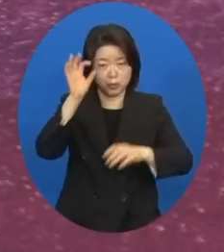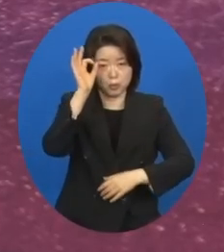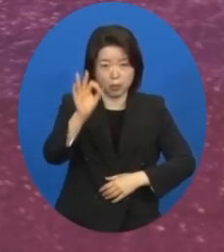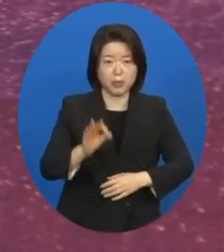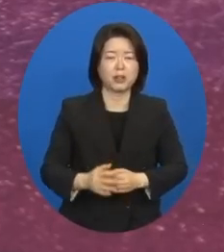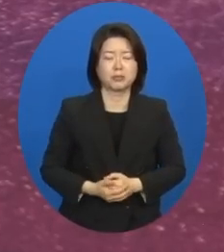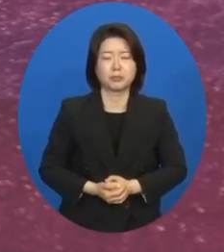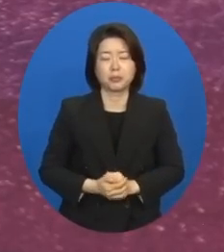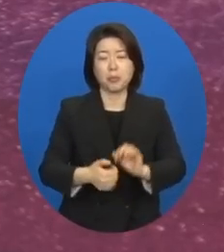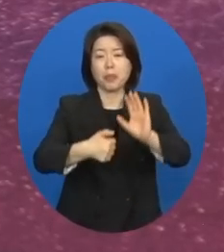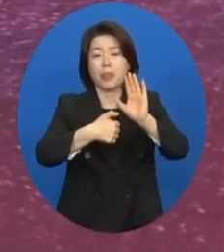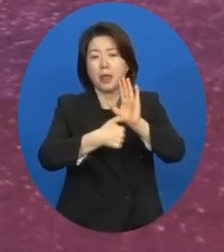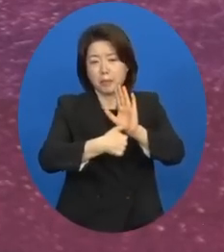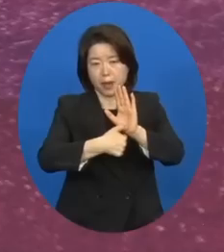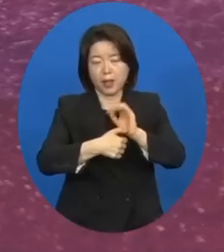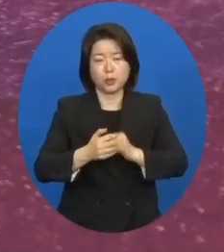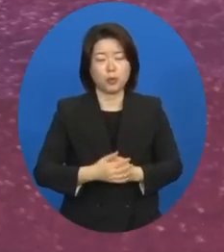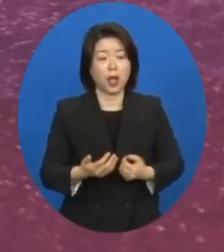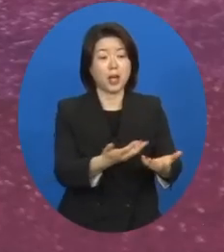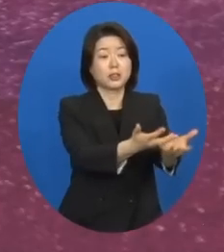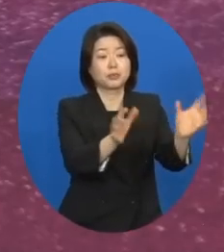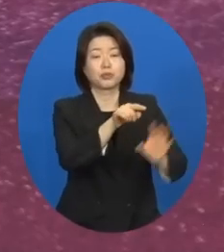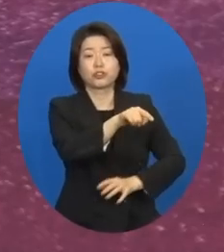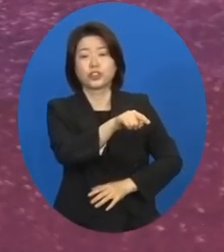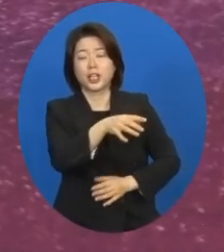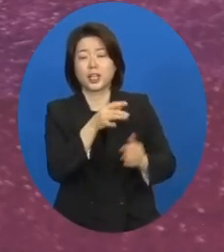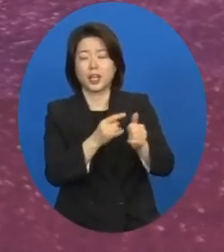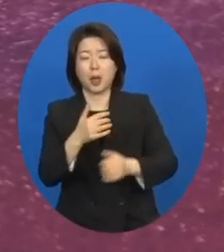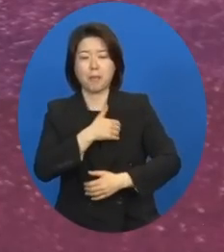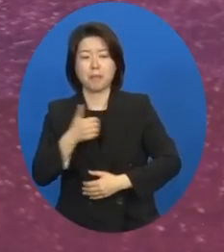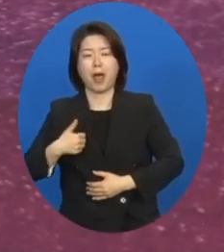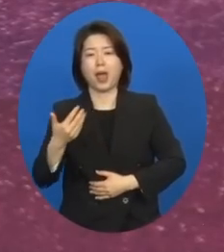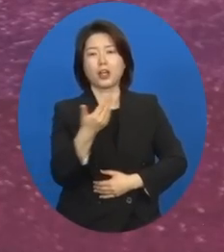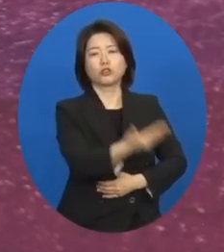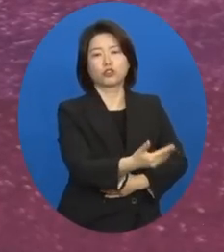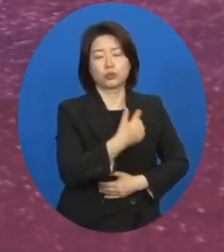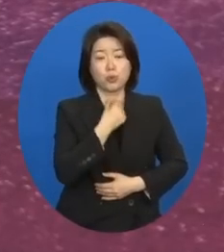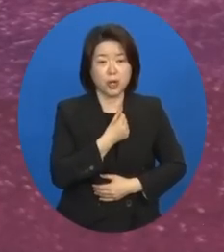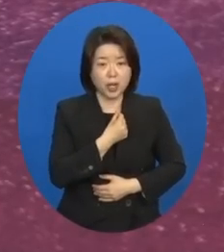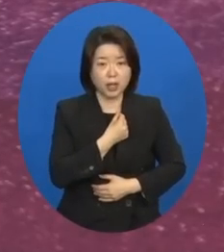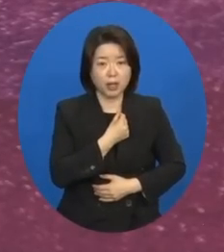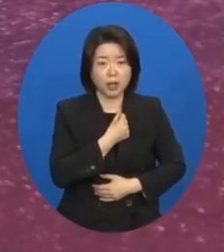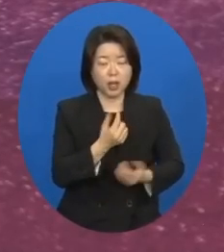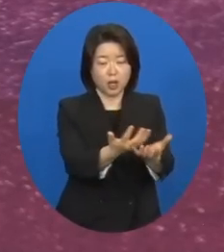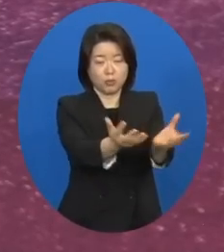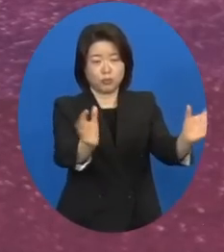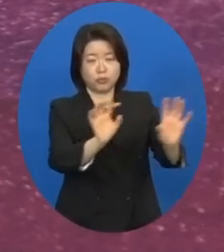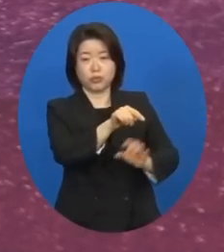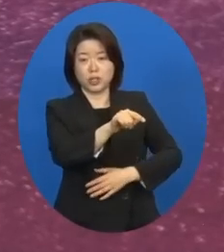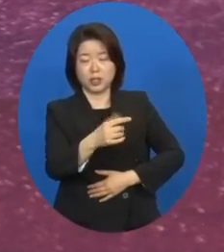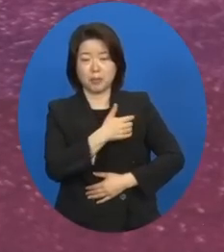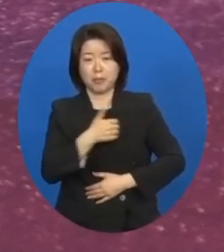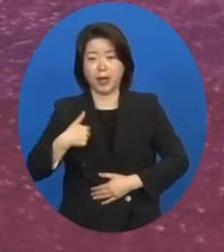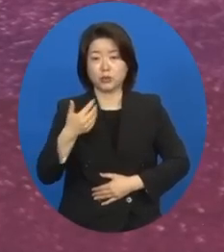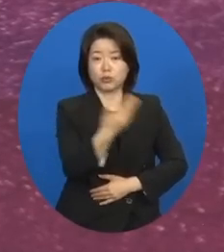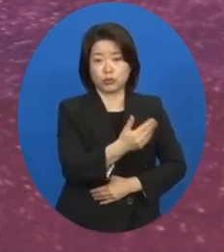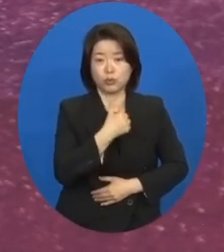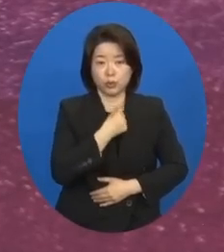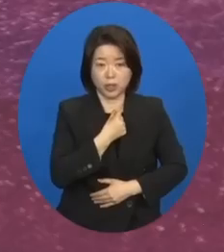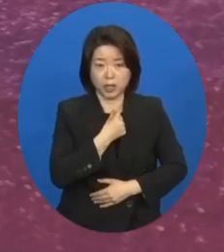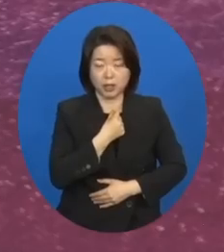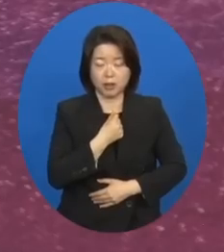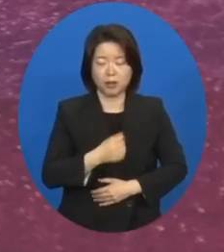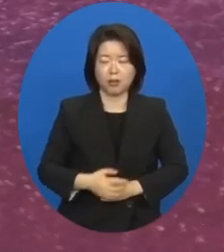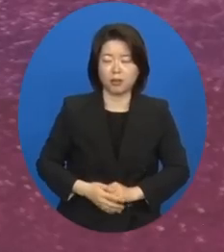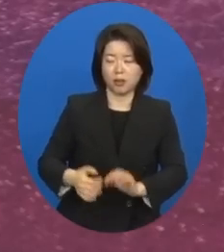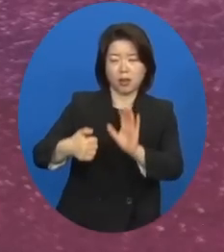빌라도가 무리에게 만족을 주고자 해요. 무리에게 만족을 주고자 해요. 빌라도의 선택의